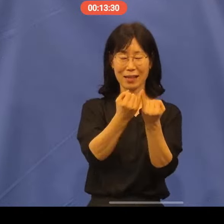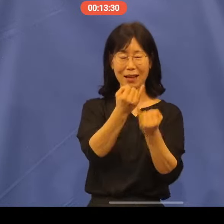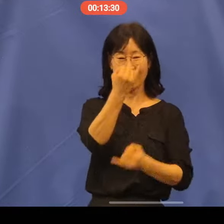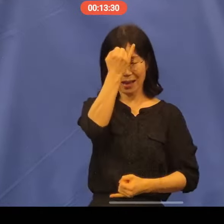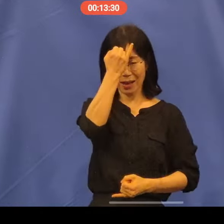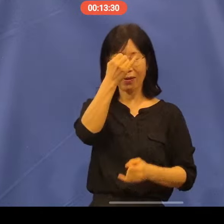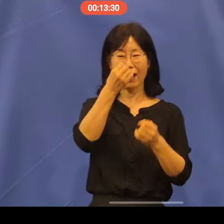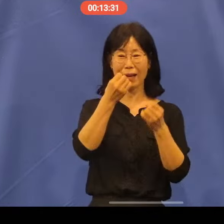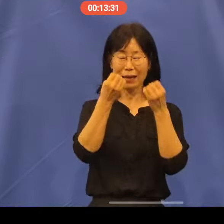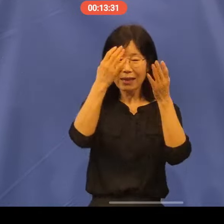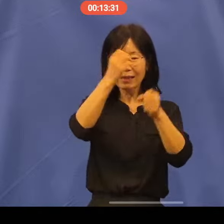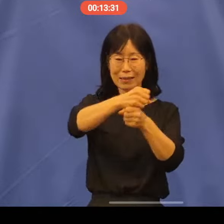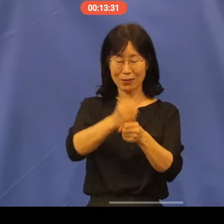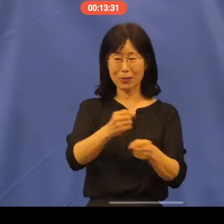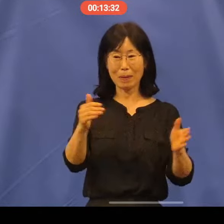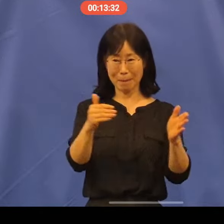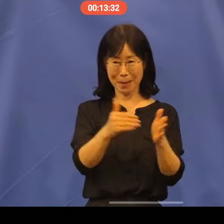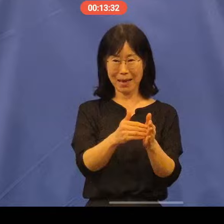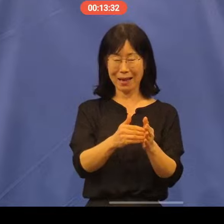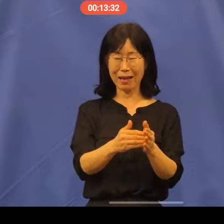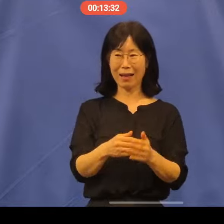제가 여성들이 많아서 약간